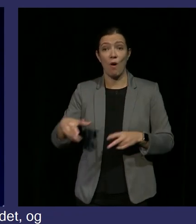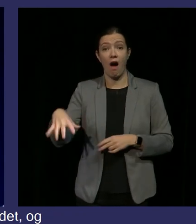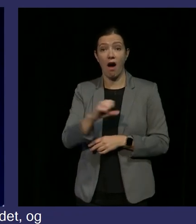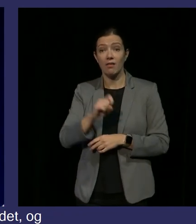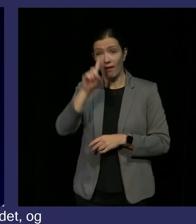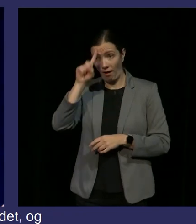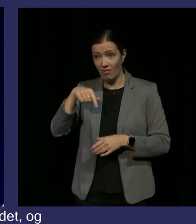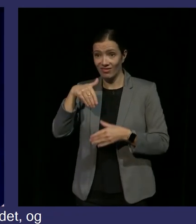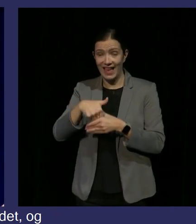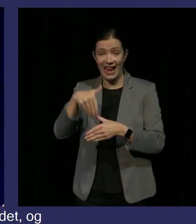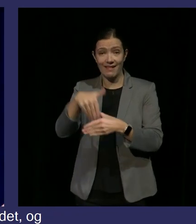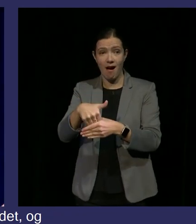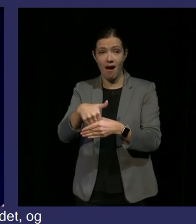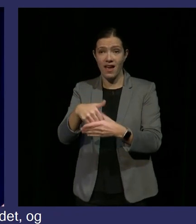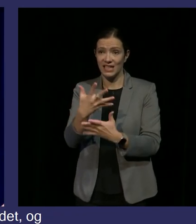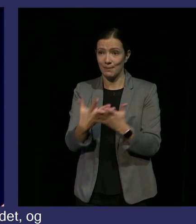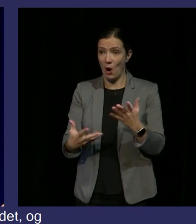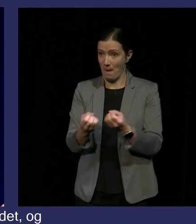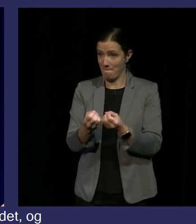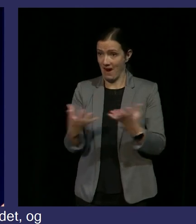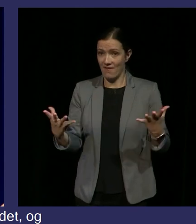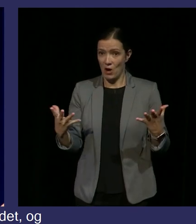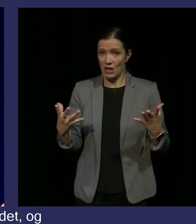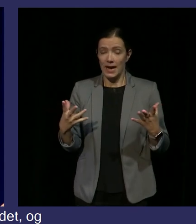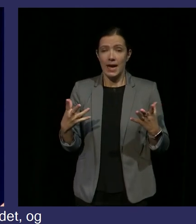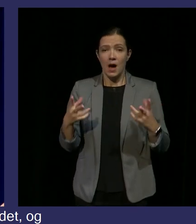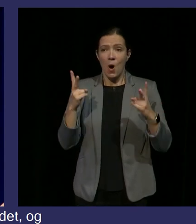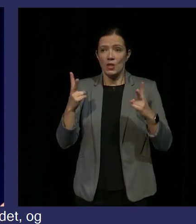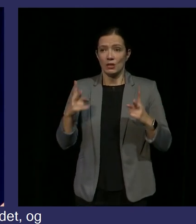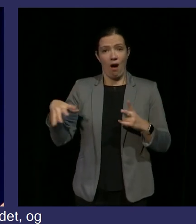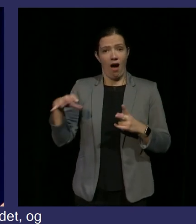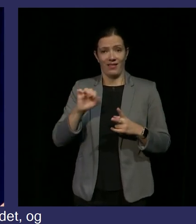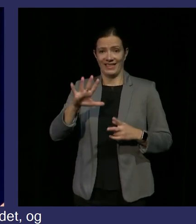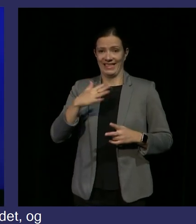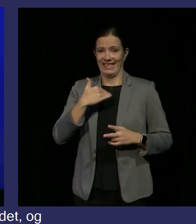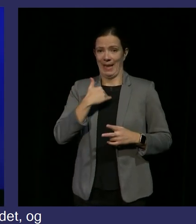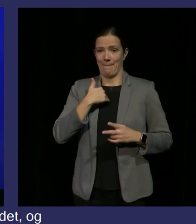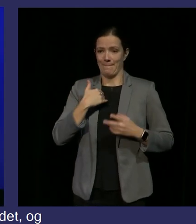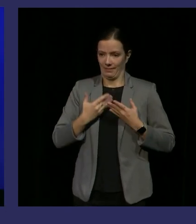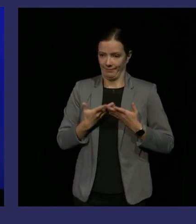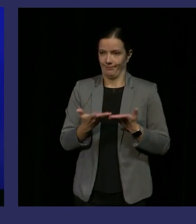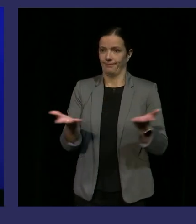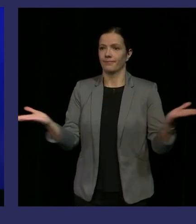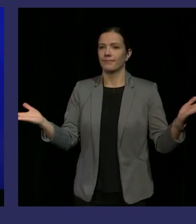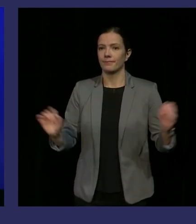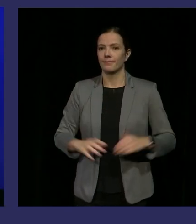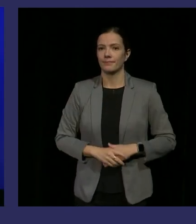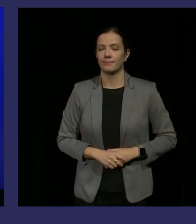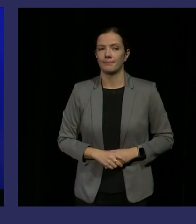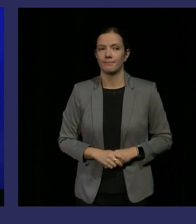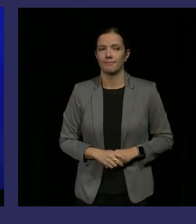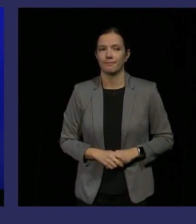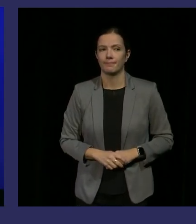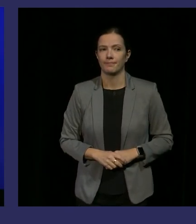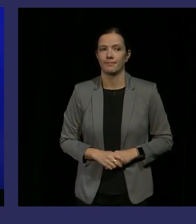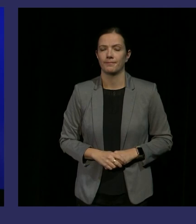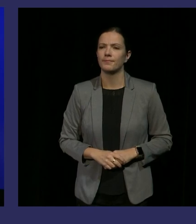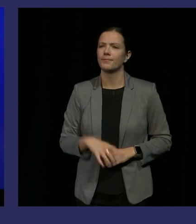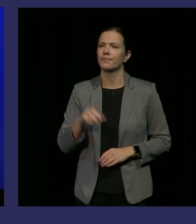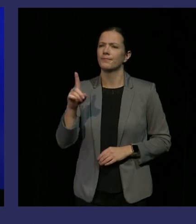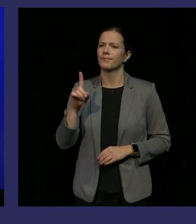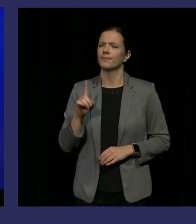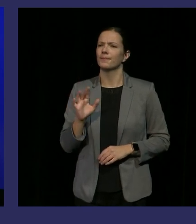ta del i språkmangfoldet, og at alle sin stemme skal bli hørt. Men